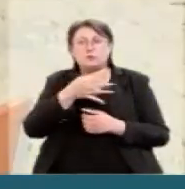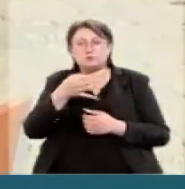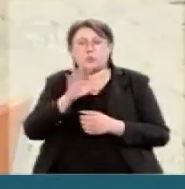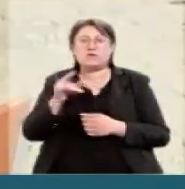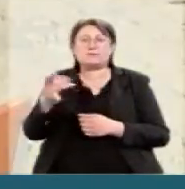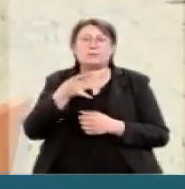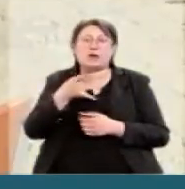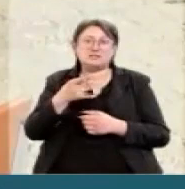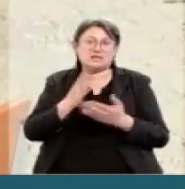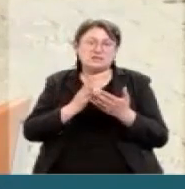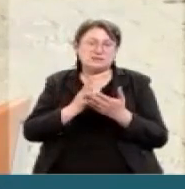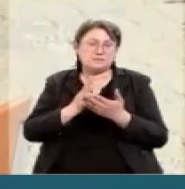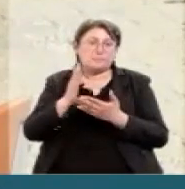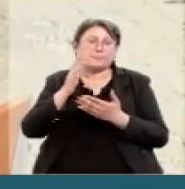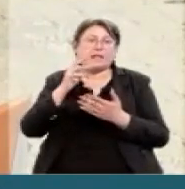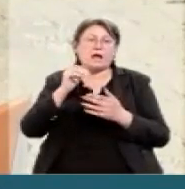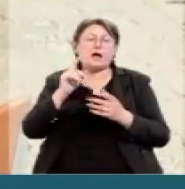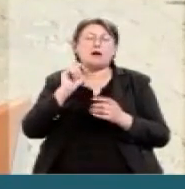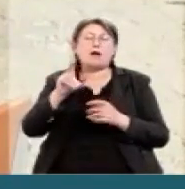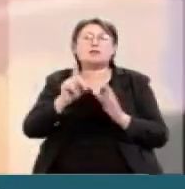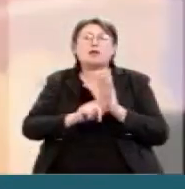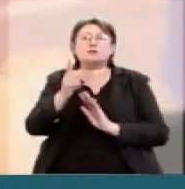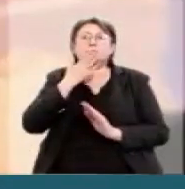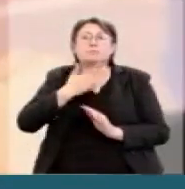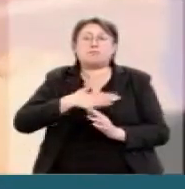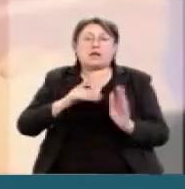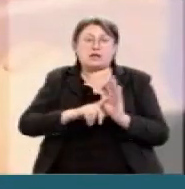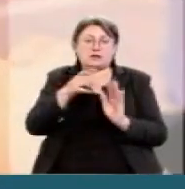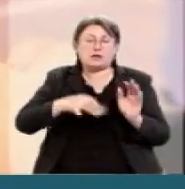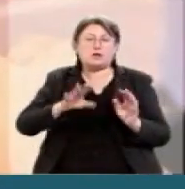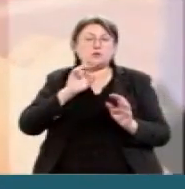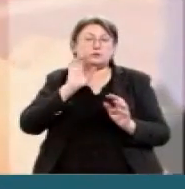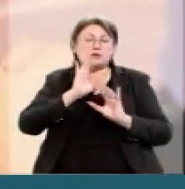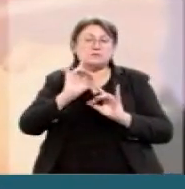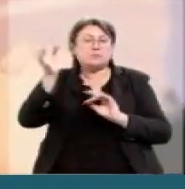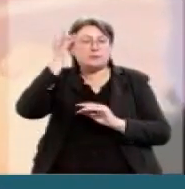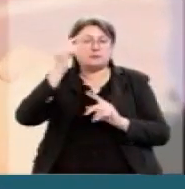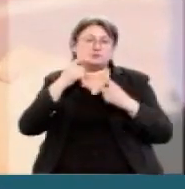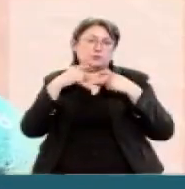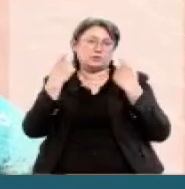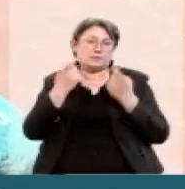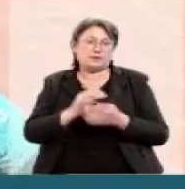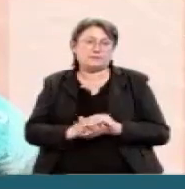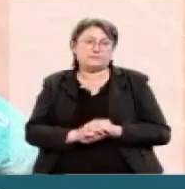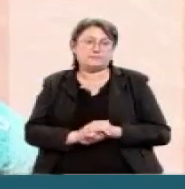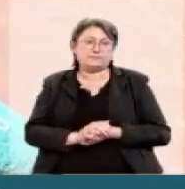и республиканского значения. О том, как зародилась любовь к народному инструменту, юная домбристка вспоминает с улыбкой.